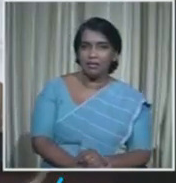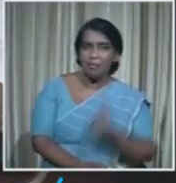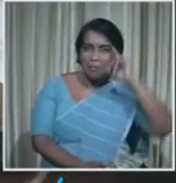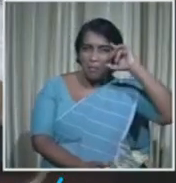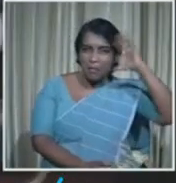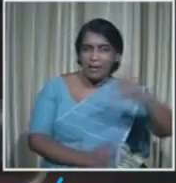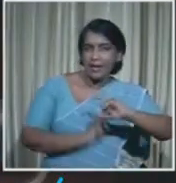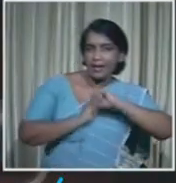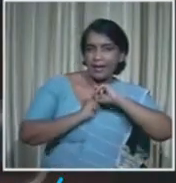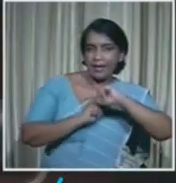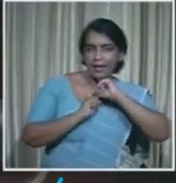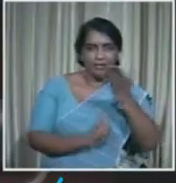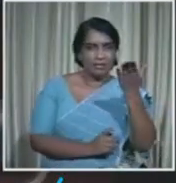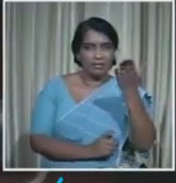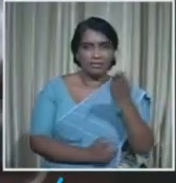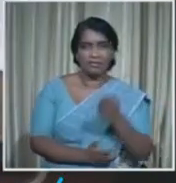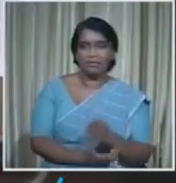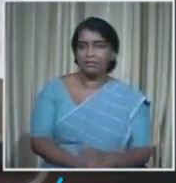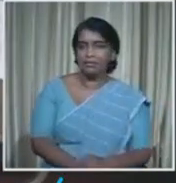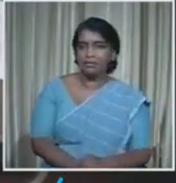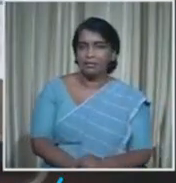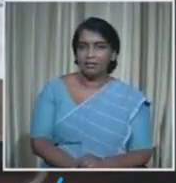කෑ ගහන්න දෙතු